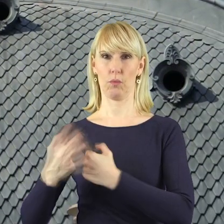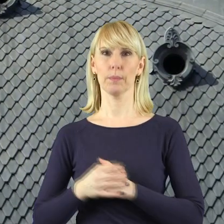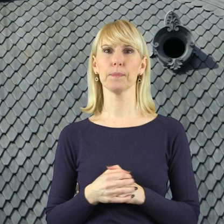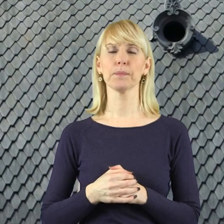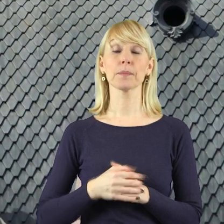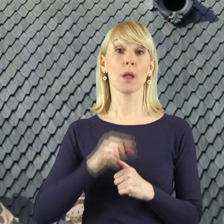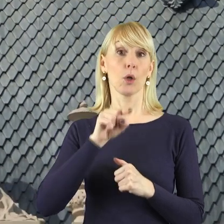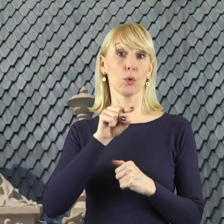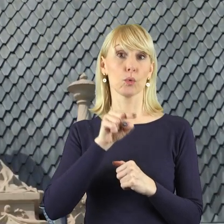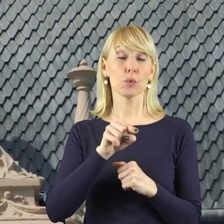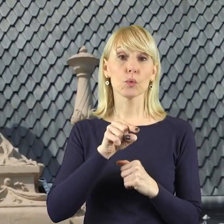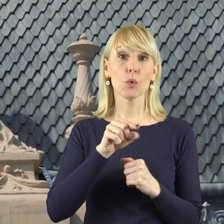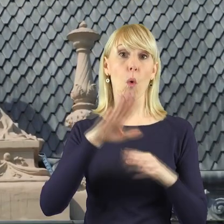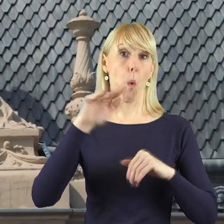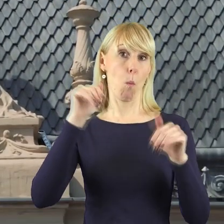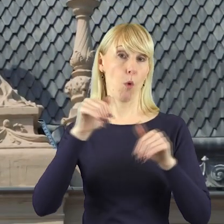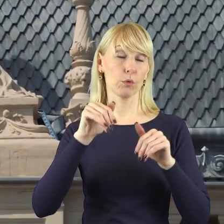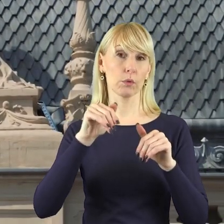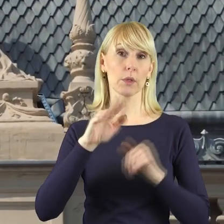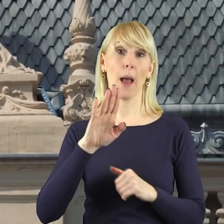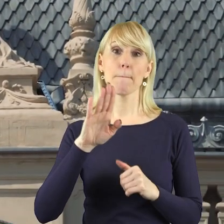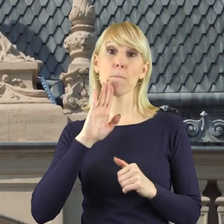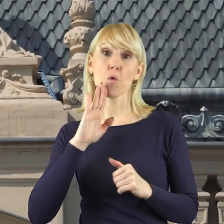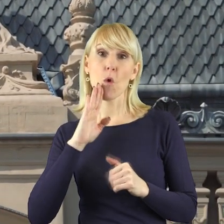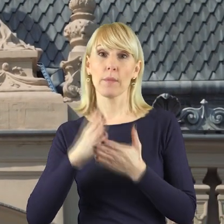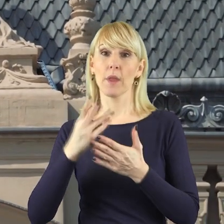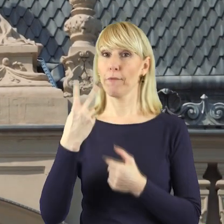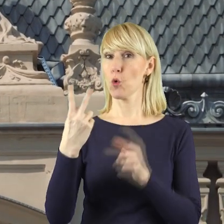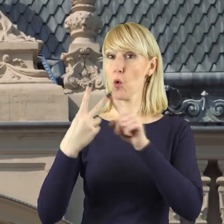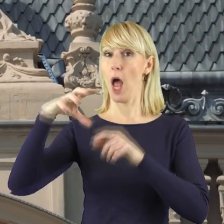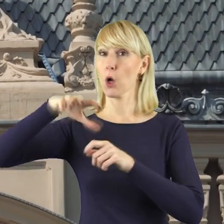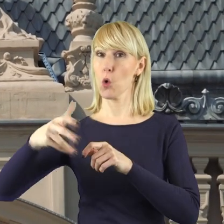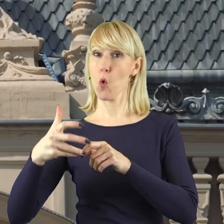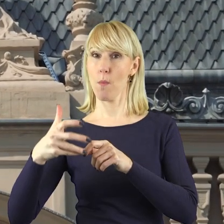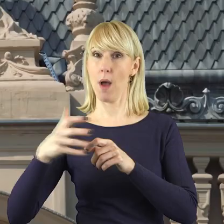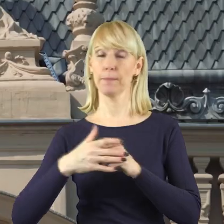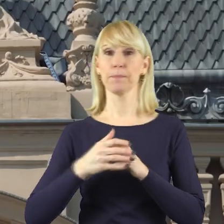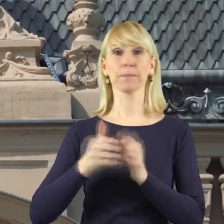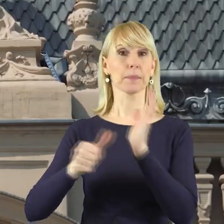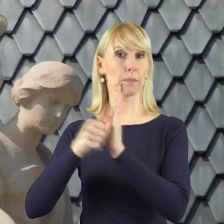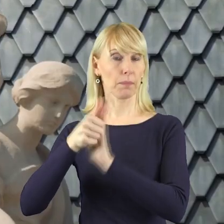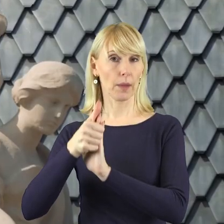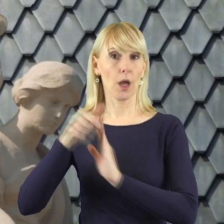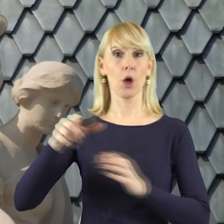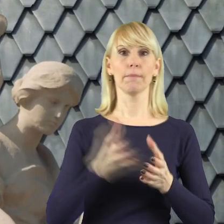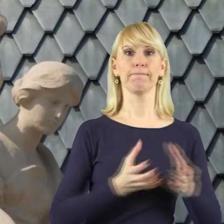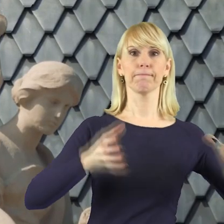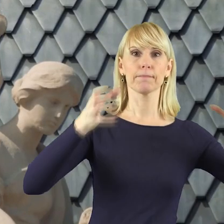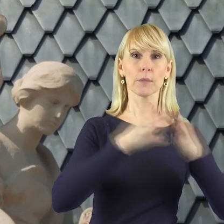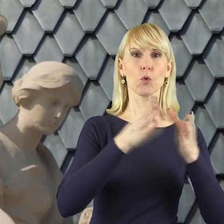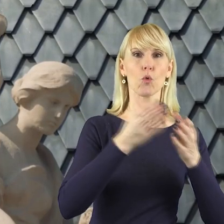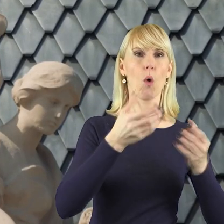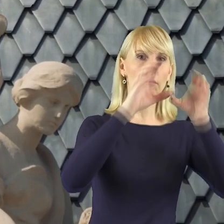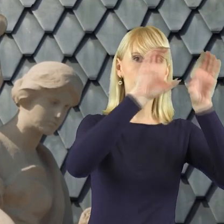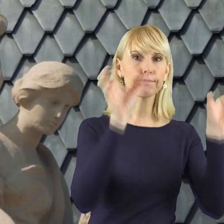kompozycję oraz postacie można odnaleźć w drugiej grupie rzeźbiarskiej. Kobieta pośrodku trzyma wieniec laurowy i róg